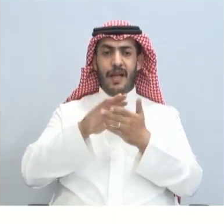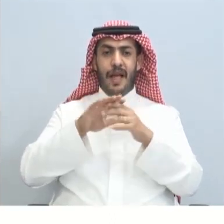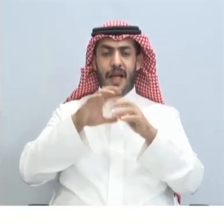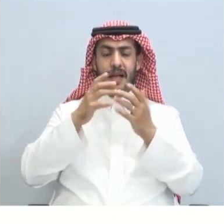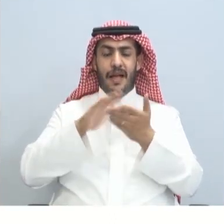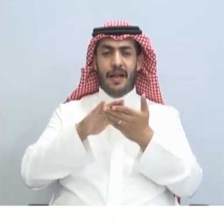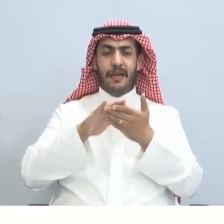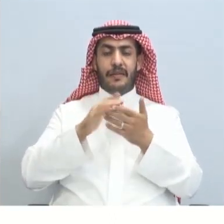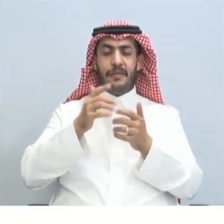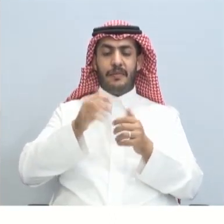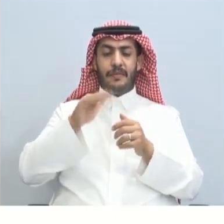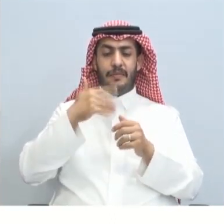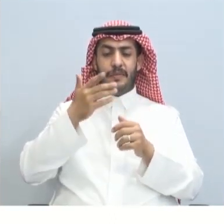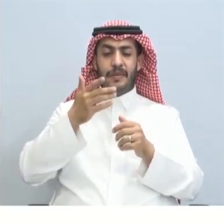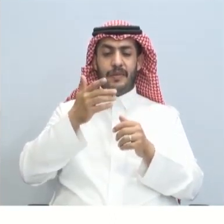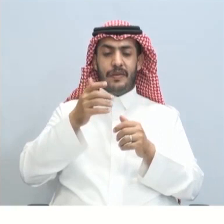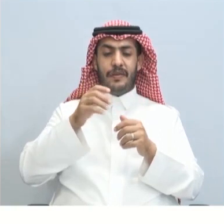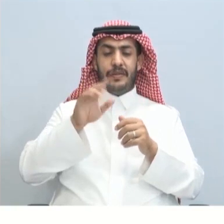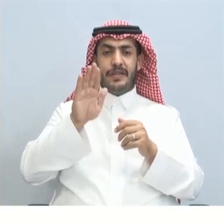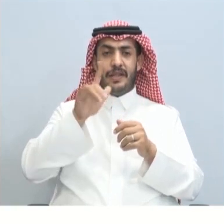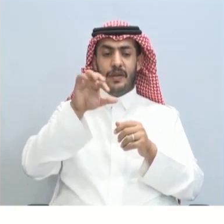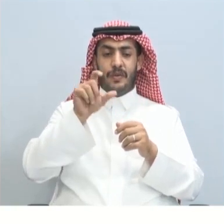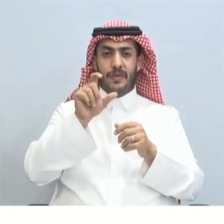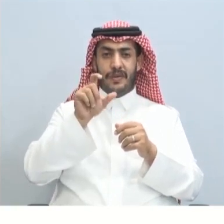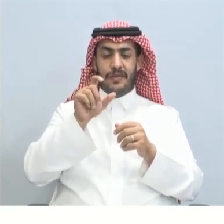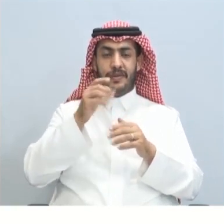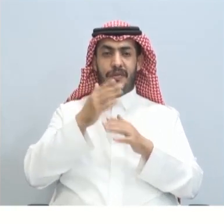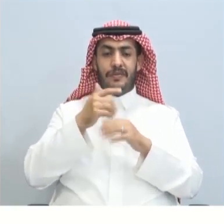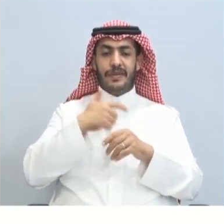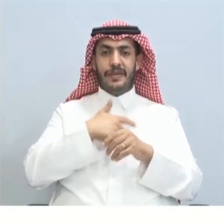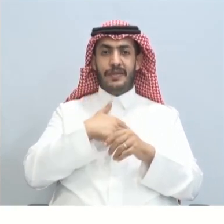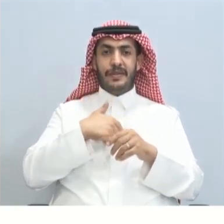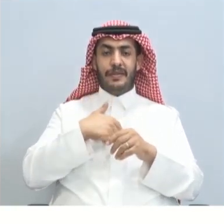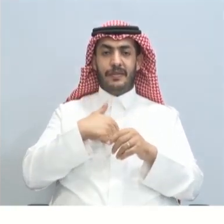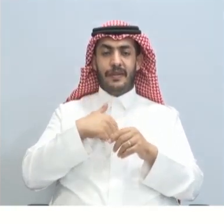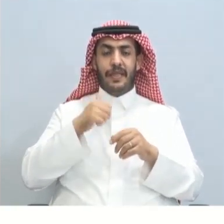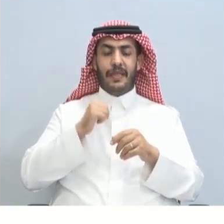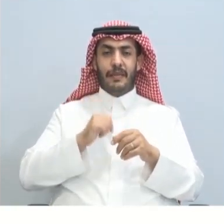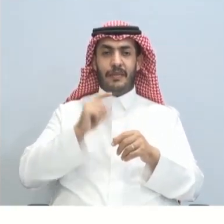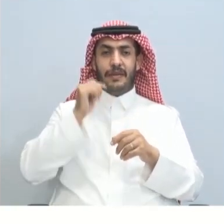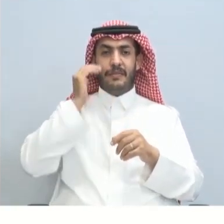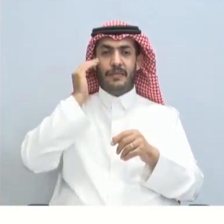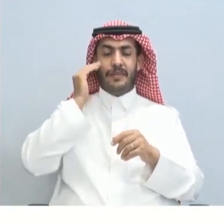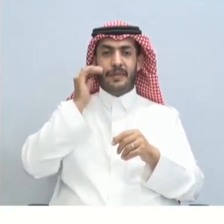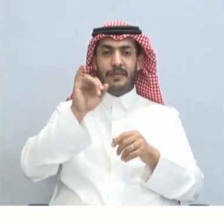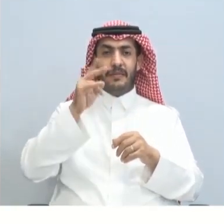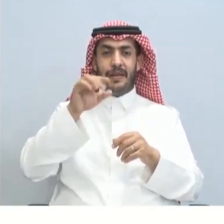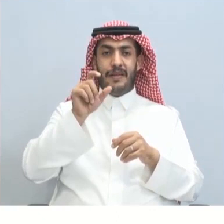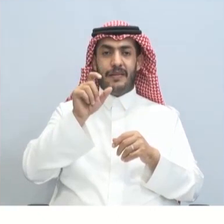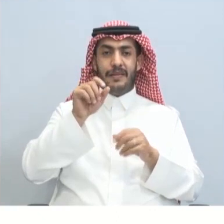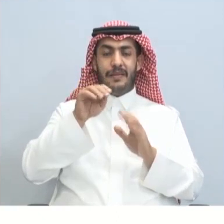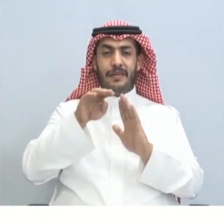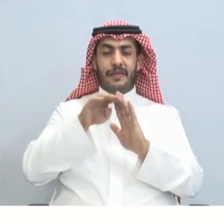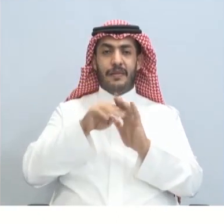الارضيه يليه بعد ذلك السيليكون تسمى اعزائي الطلبه المعادن